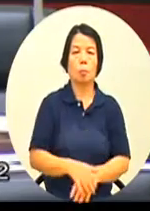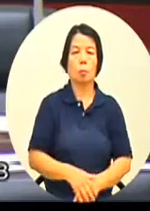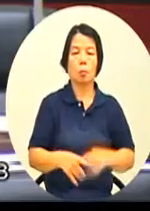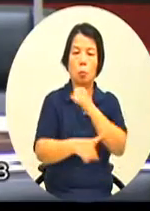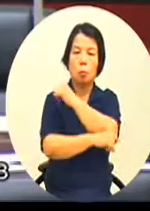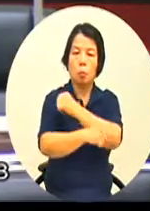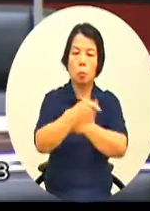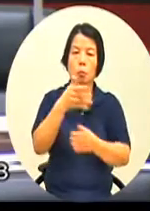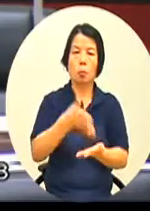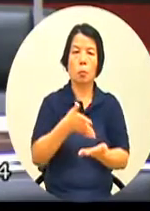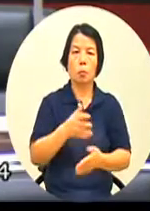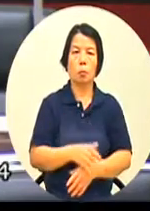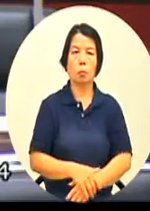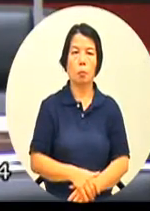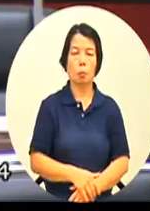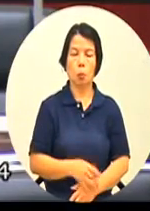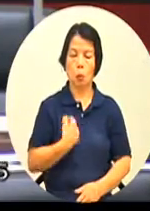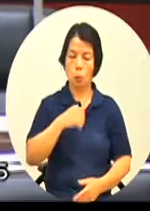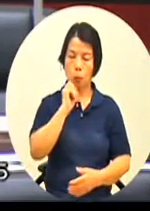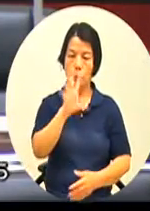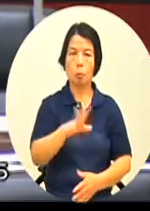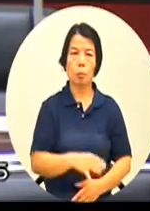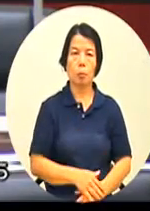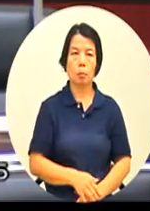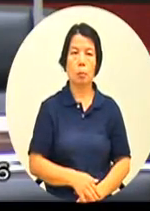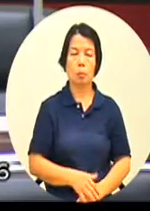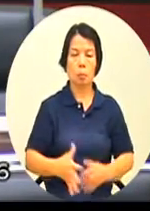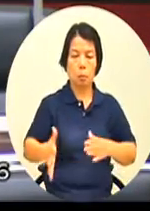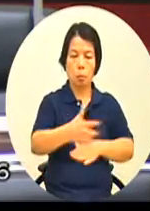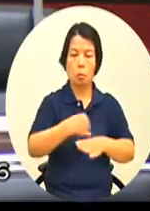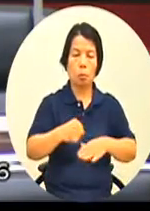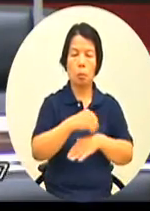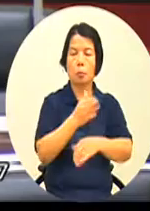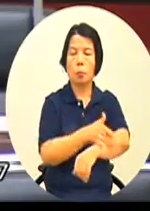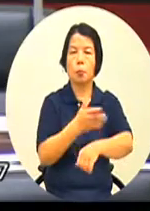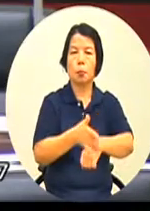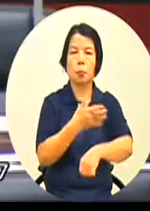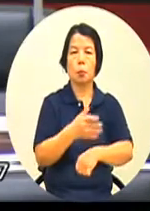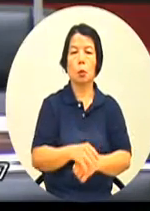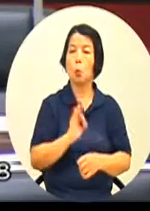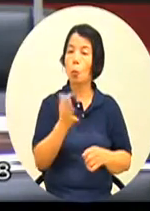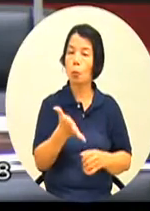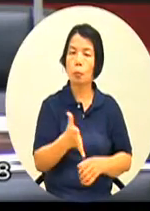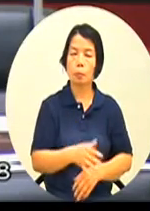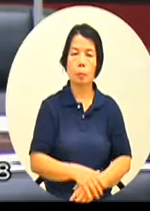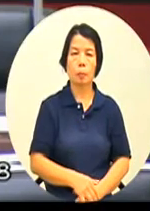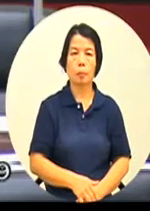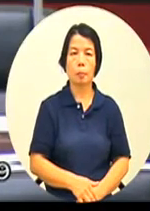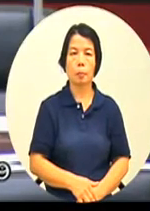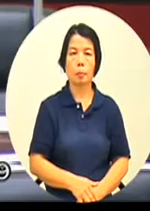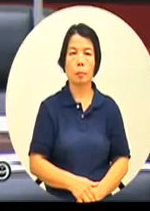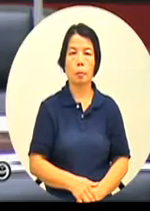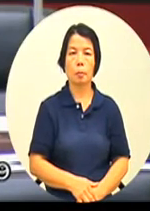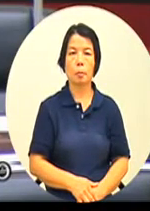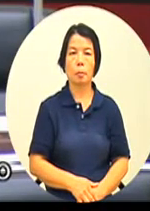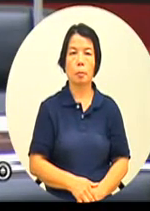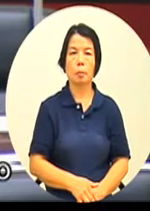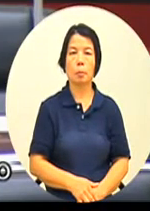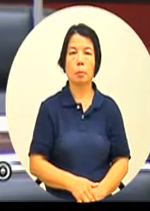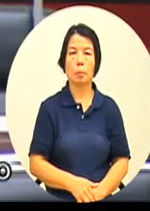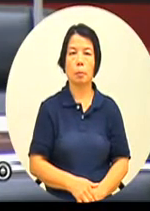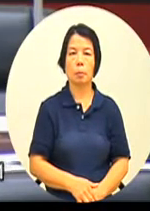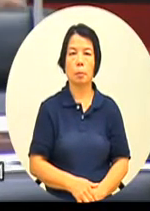甲主席做报告，结论伫全世界拢袂，为什么袂？你敢知？为什么？